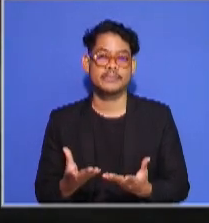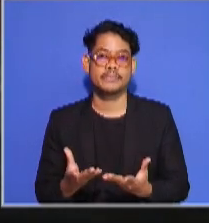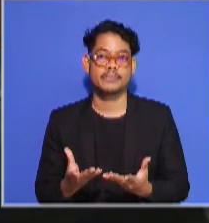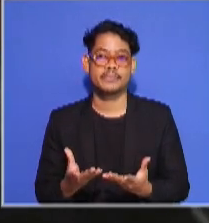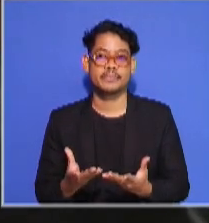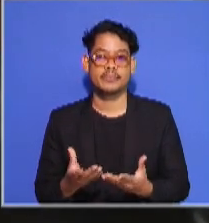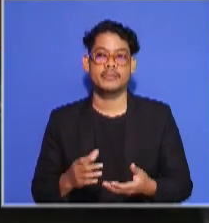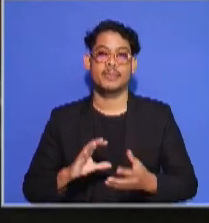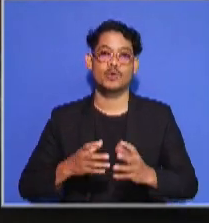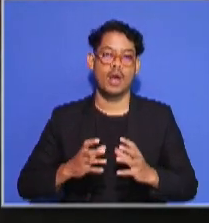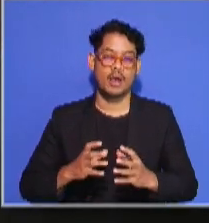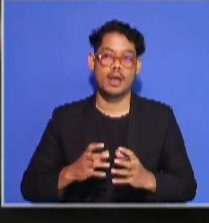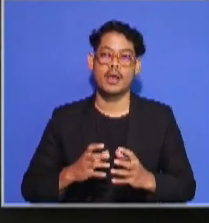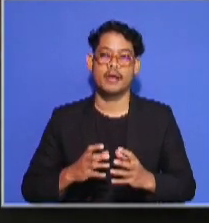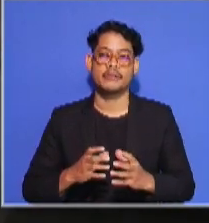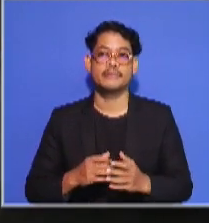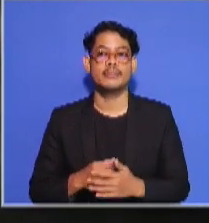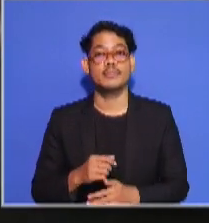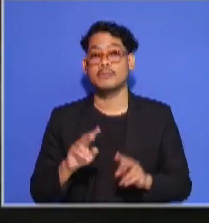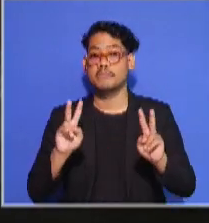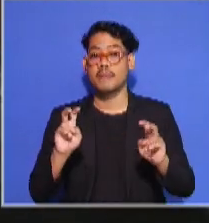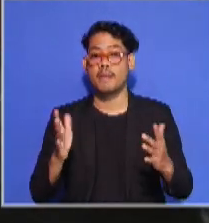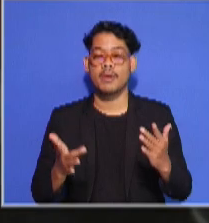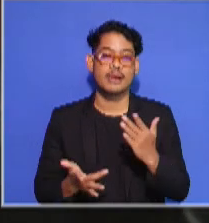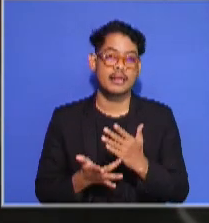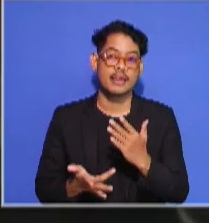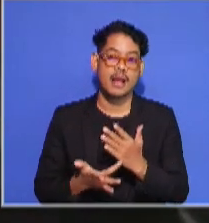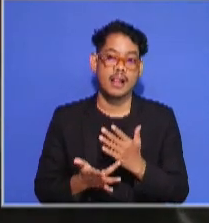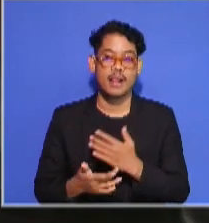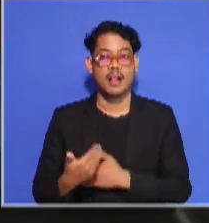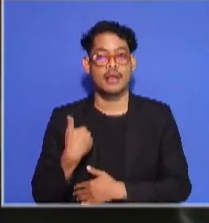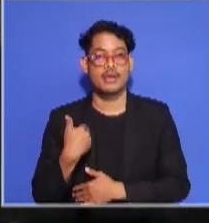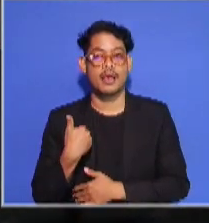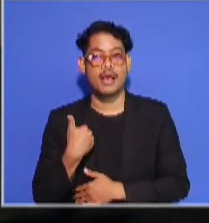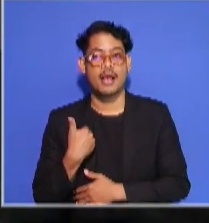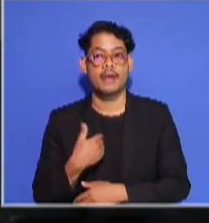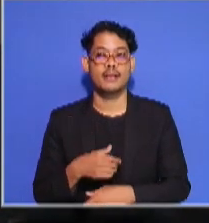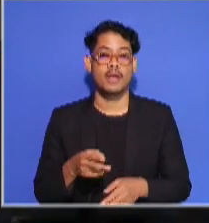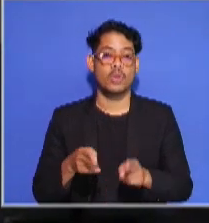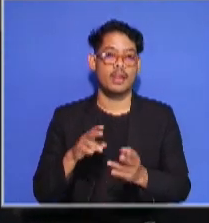produk-produk ya yang untuk mengenai digital yang bisa dipakai di industri perhotelan.